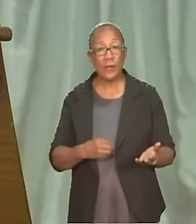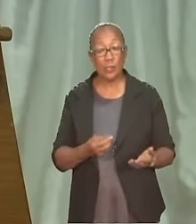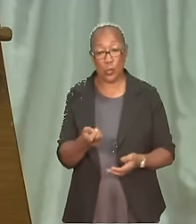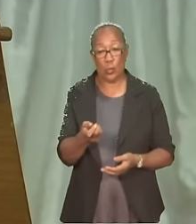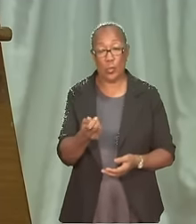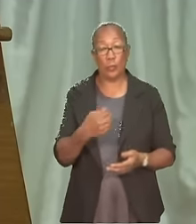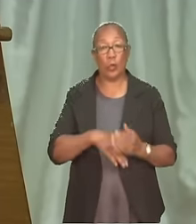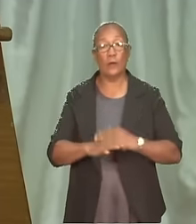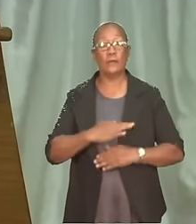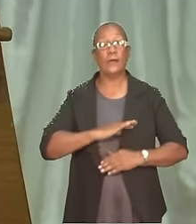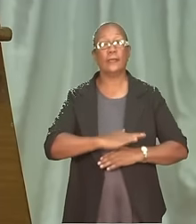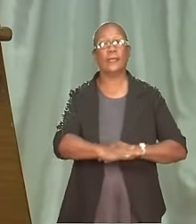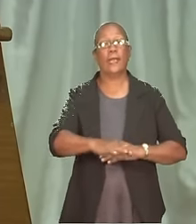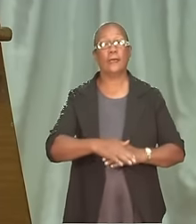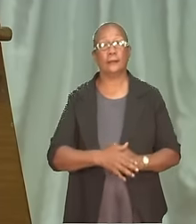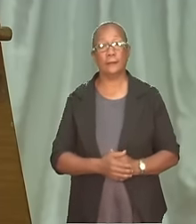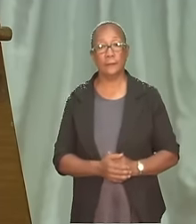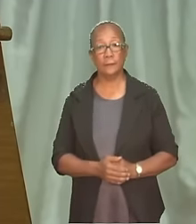het land.